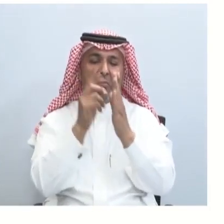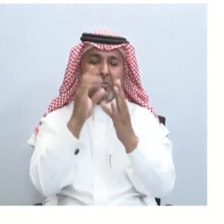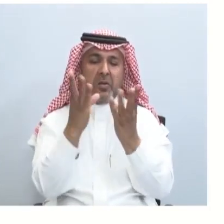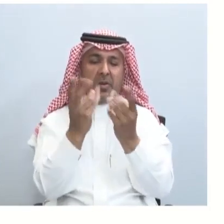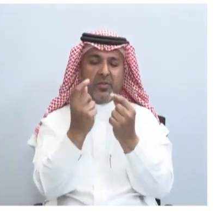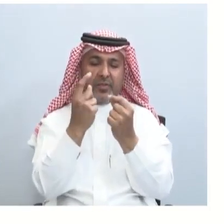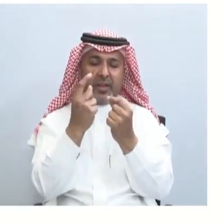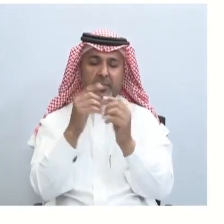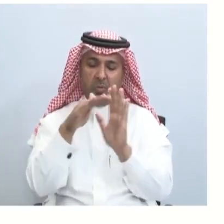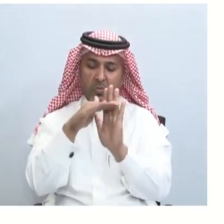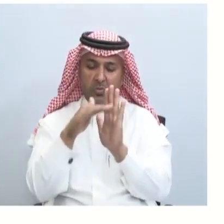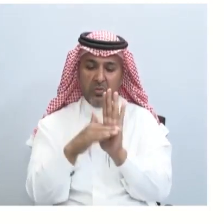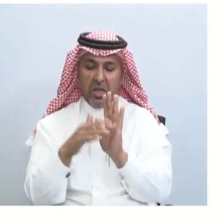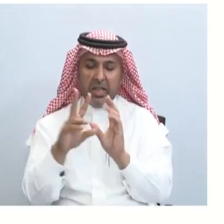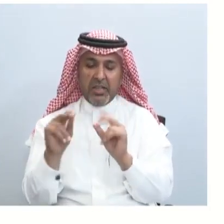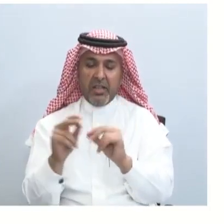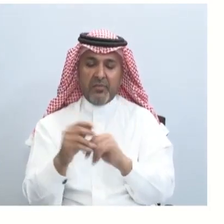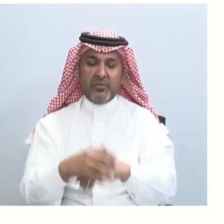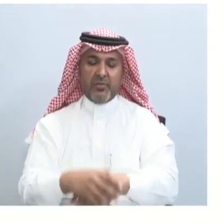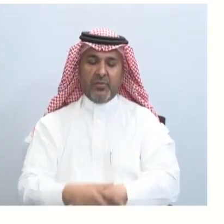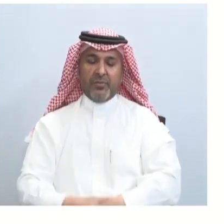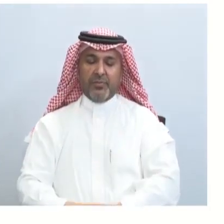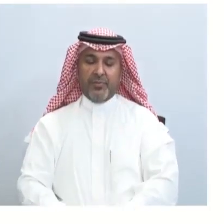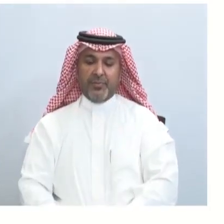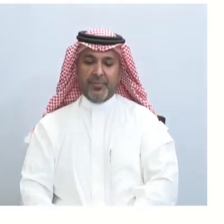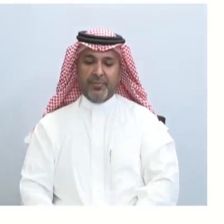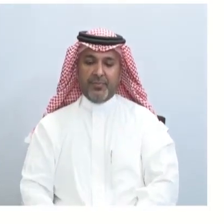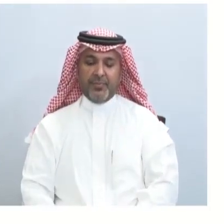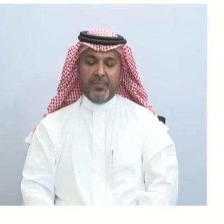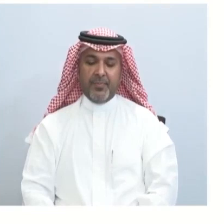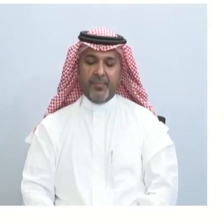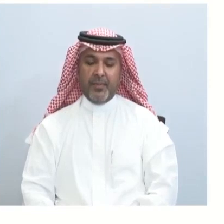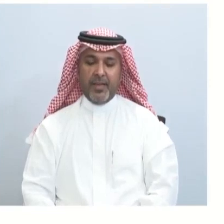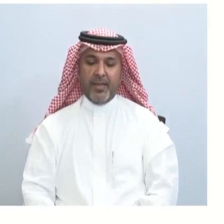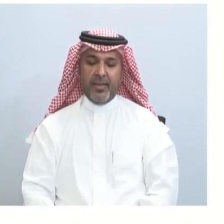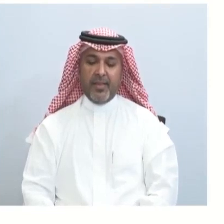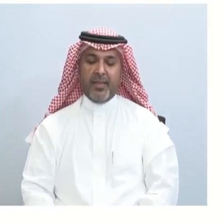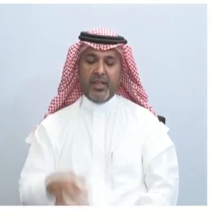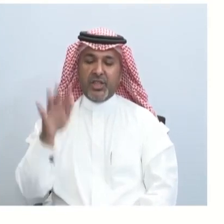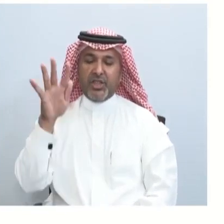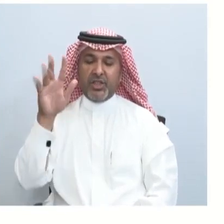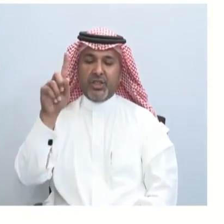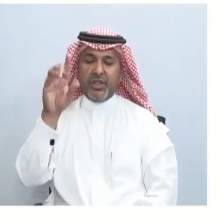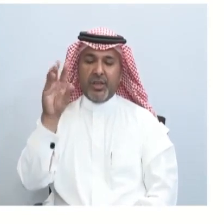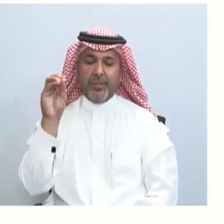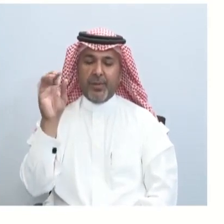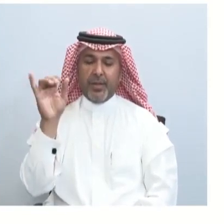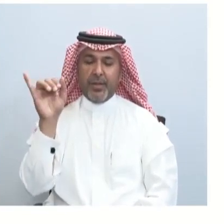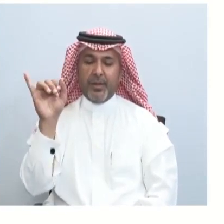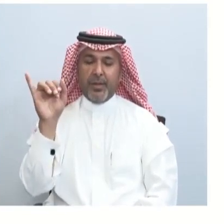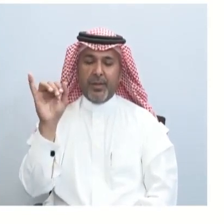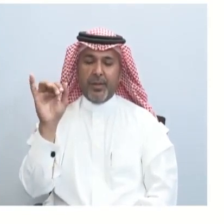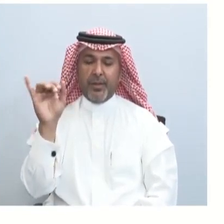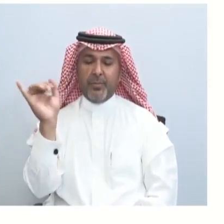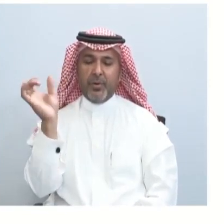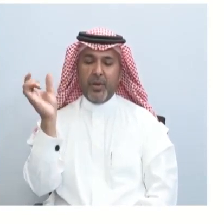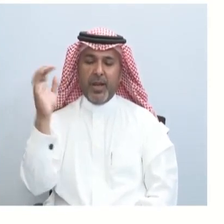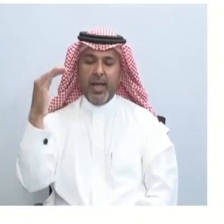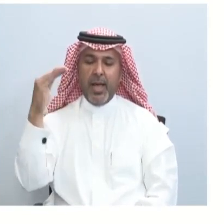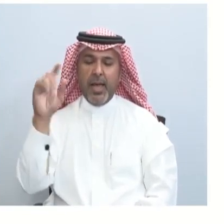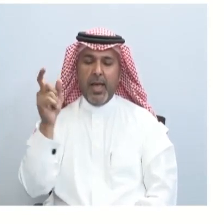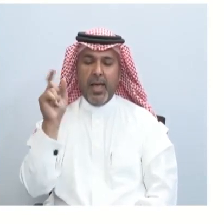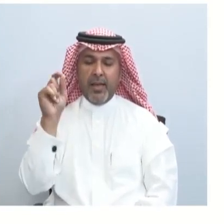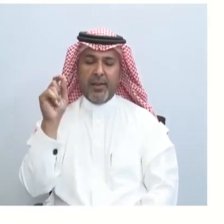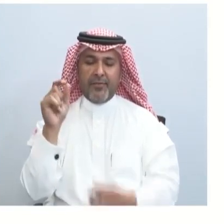نوجد مساحه الشكل المركب كذلك في الشكل الاخر نستطيع ان نجزئه الى شبه منحرف نستطيع ان نوجد